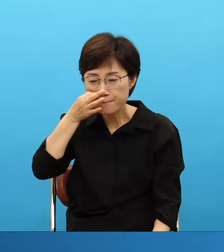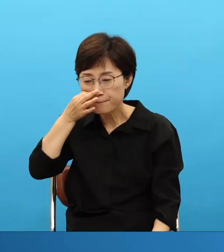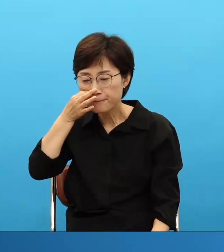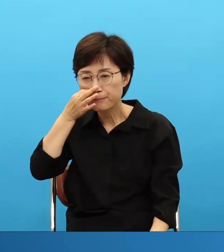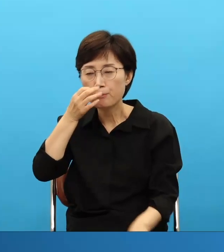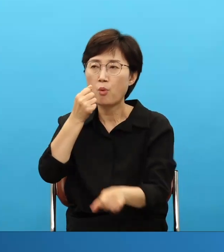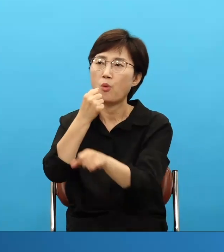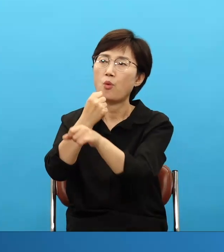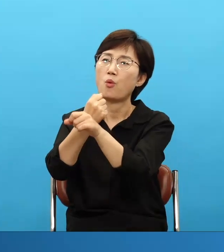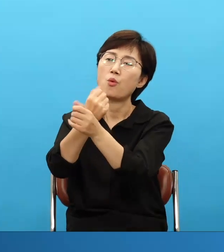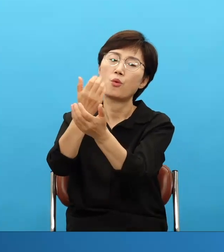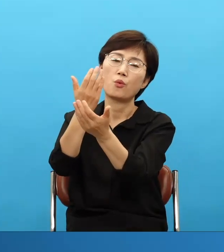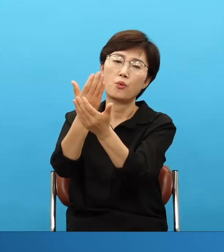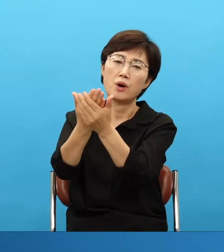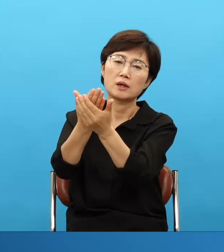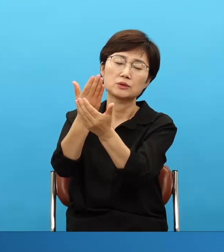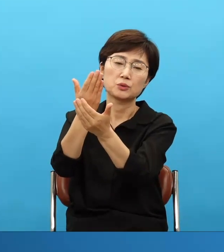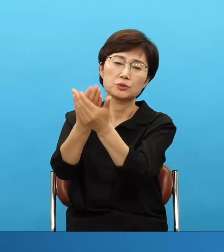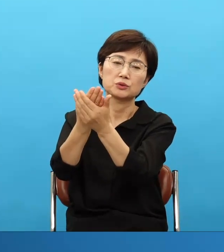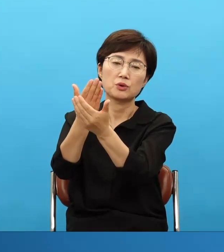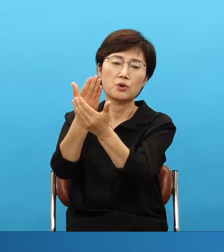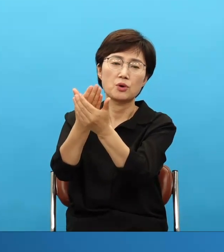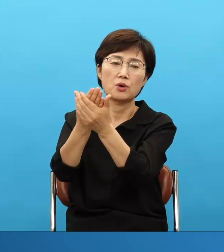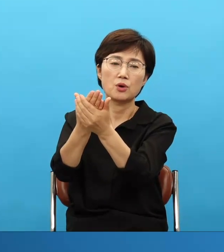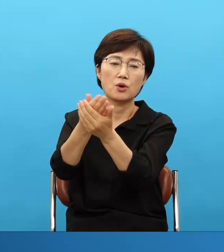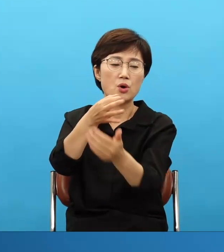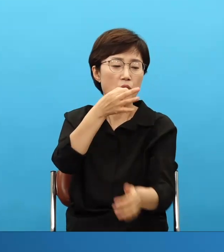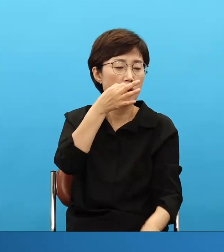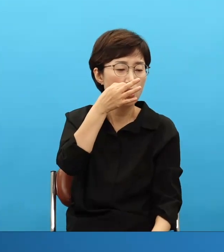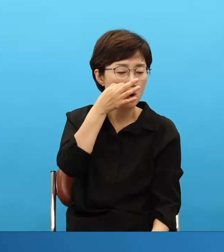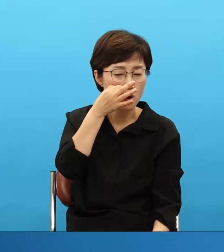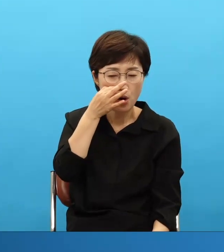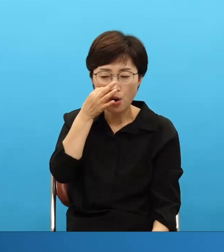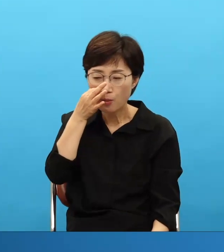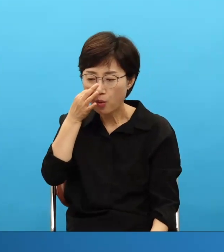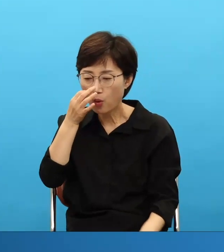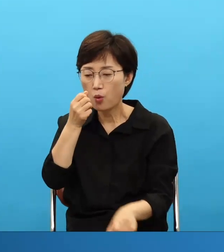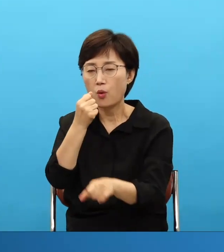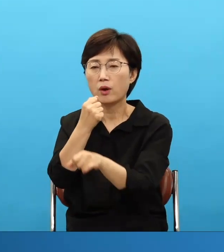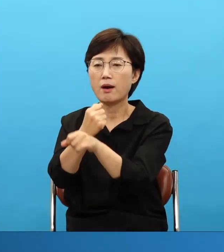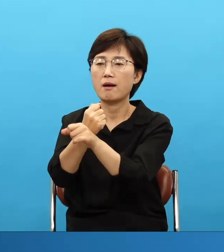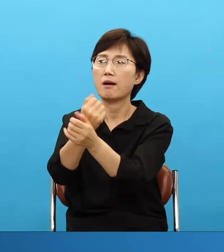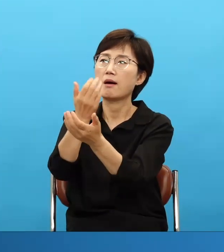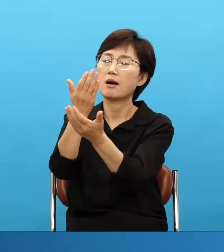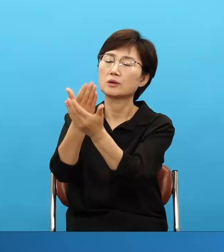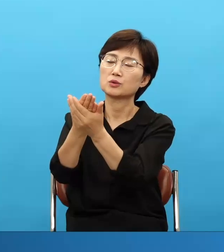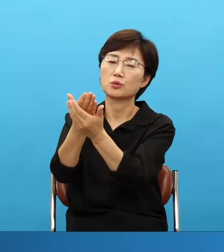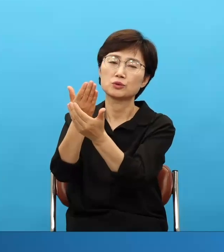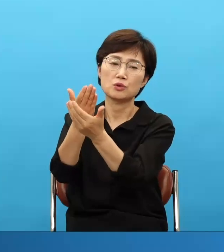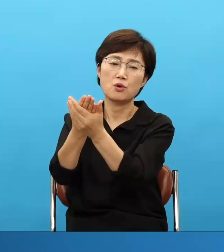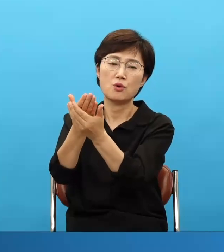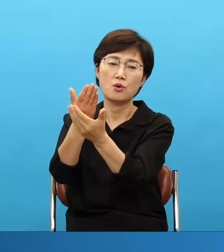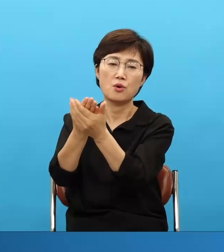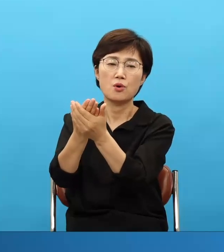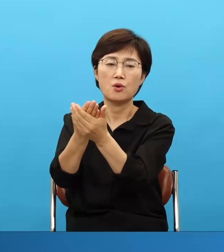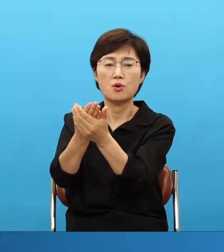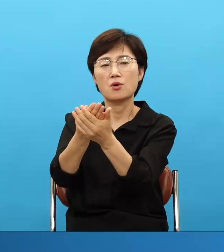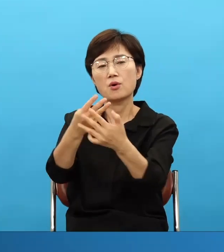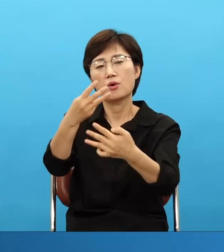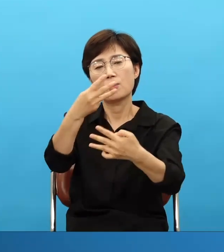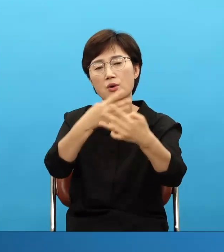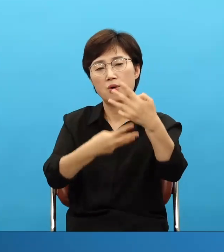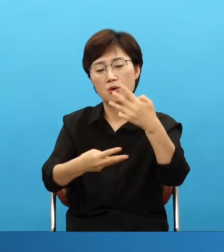사 포 하소서 보게하소서